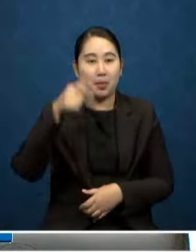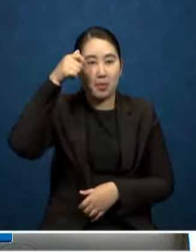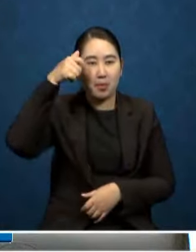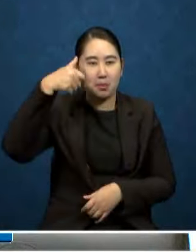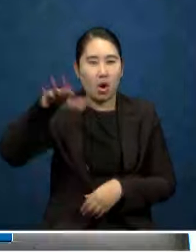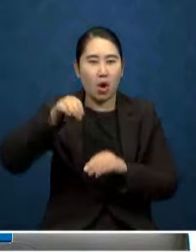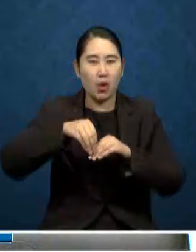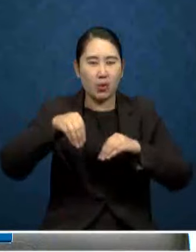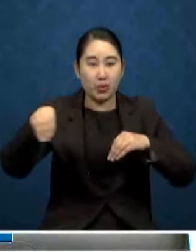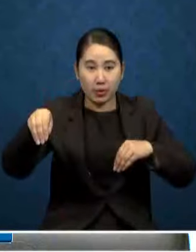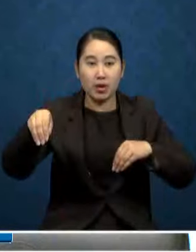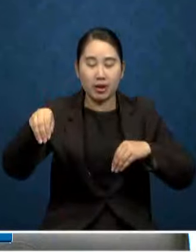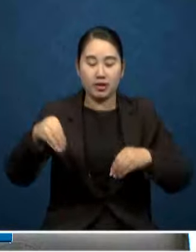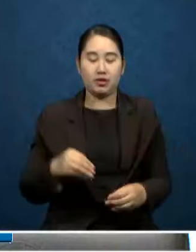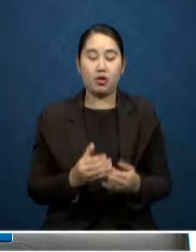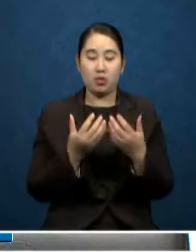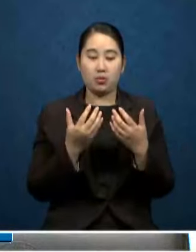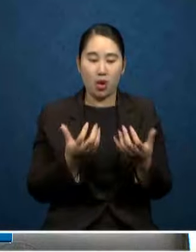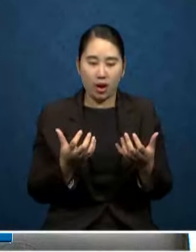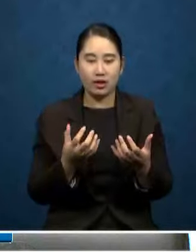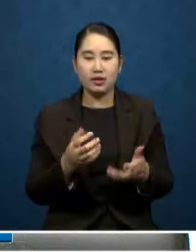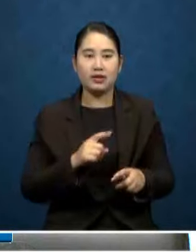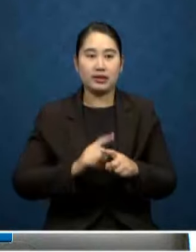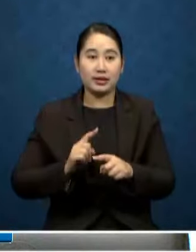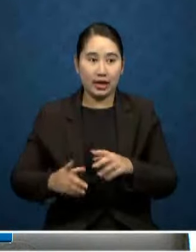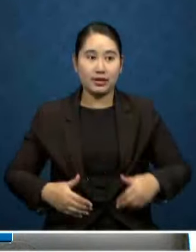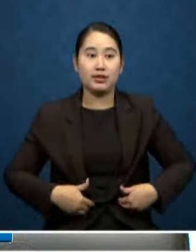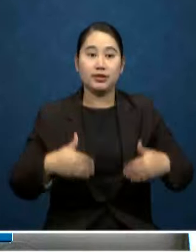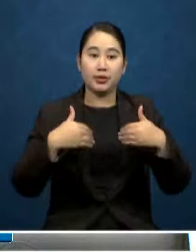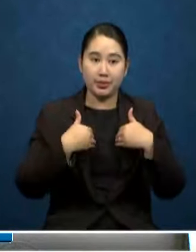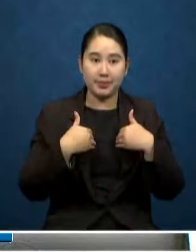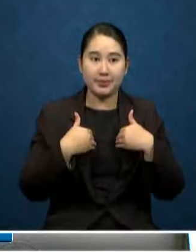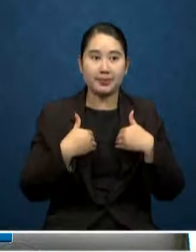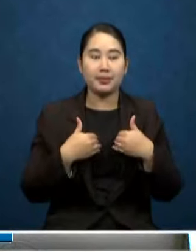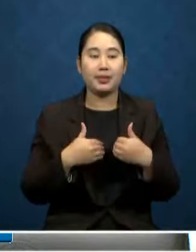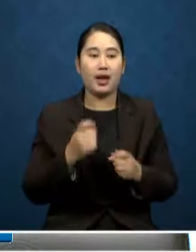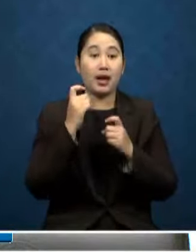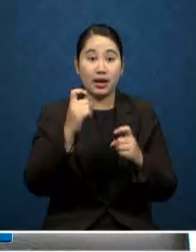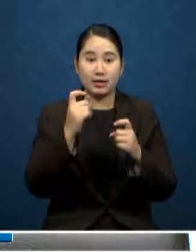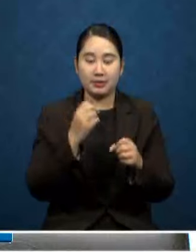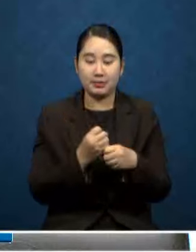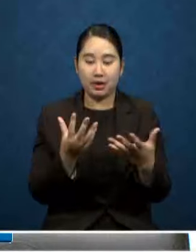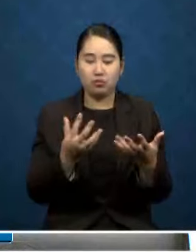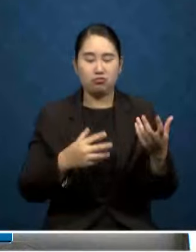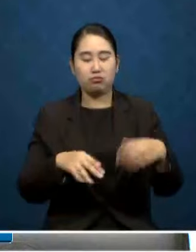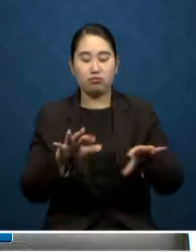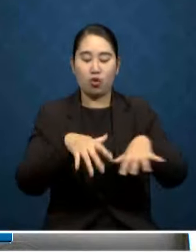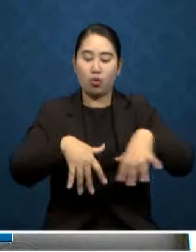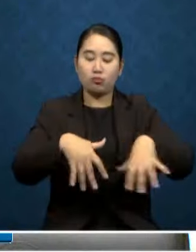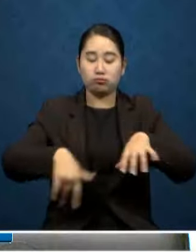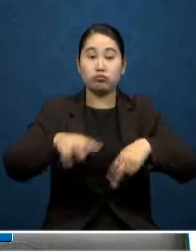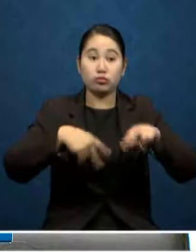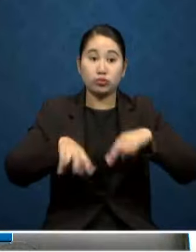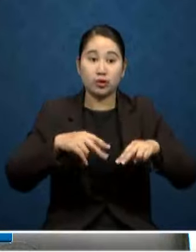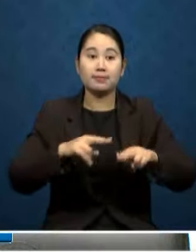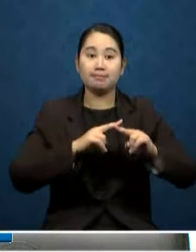จากเมืองใหญ่ความปลอดภัยทุกสิ่งทุกอย่างนั้นนะครับส่วนมากแล้วจะเกิดการดูแลกันเองชุด